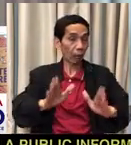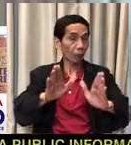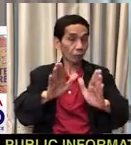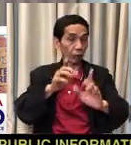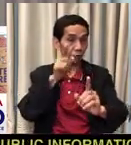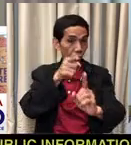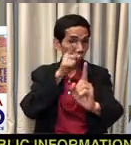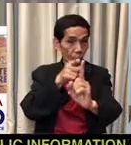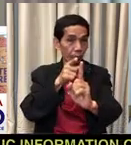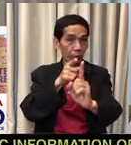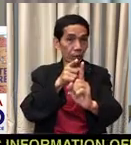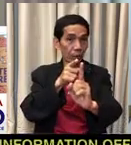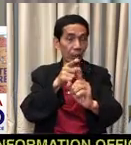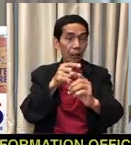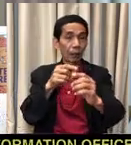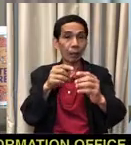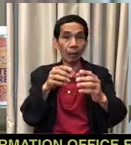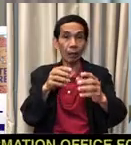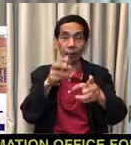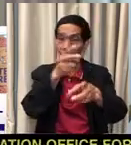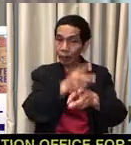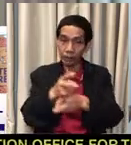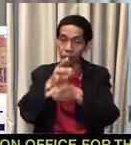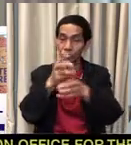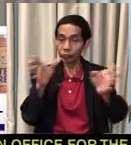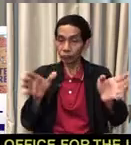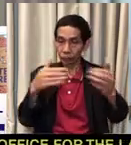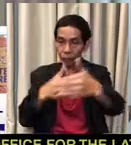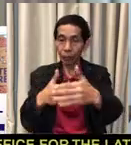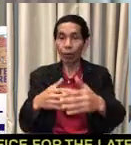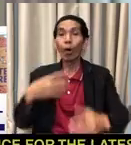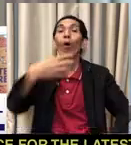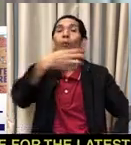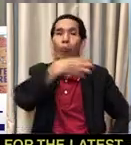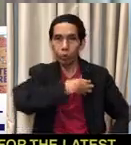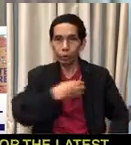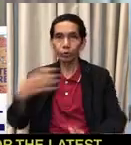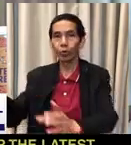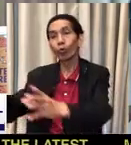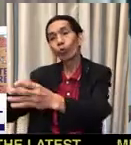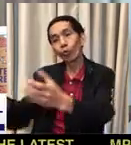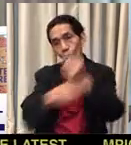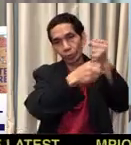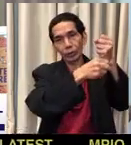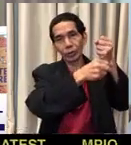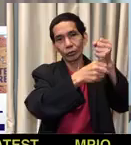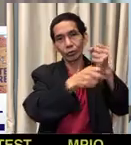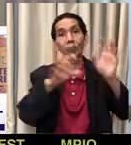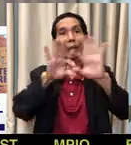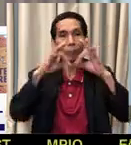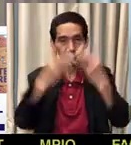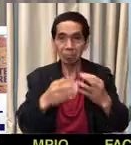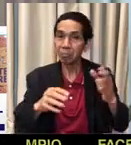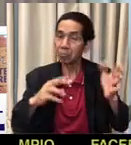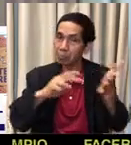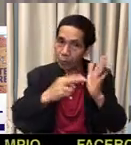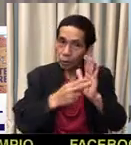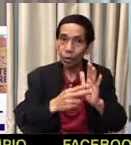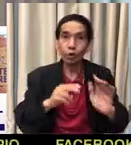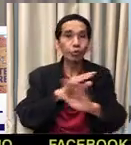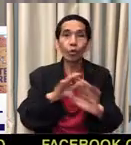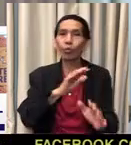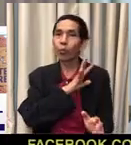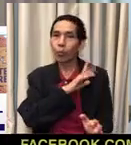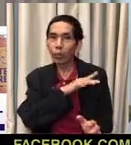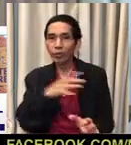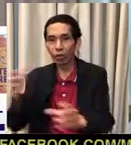na ma-quarantine ng maayos, pulis na po ang kukuha sa inyo. Ayun. Oh. Madali salita, huwag nyo nang